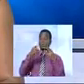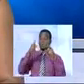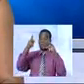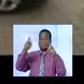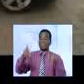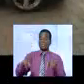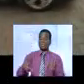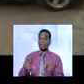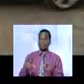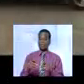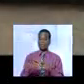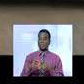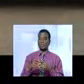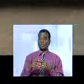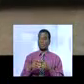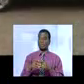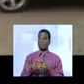Aboulin.